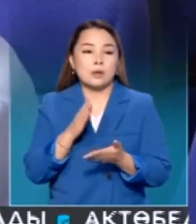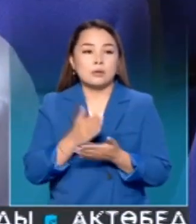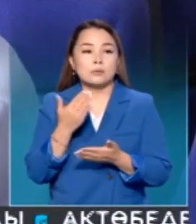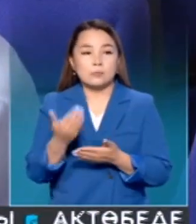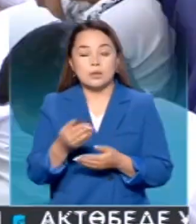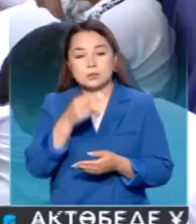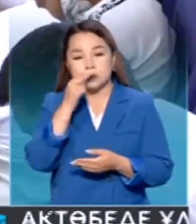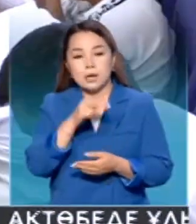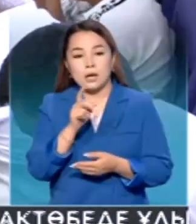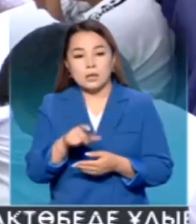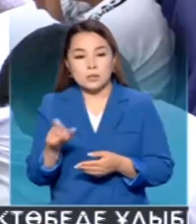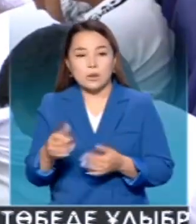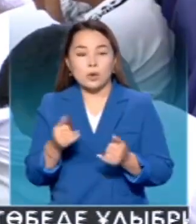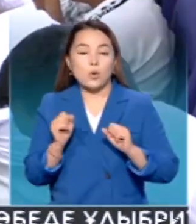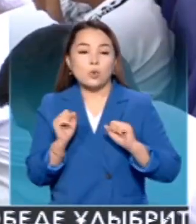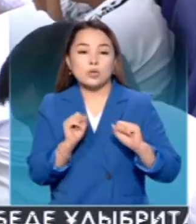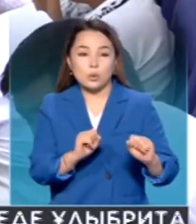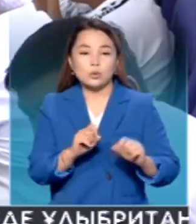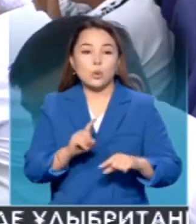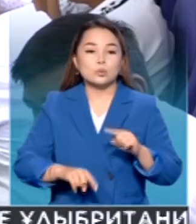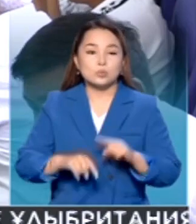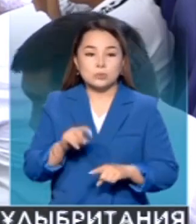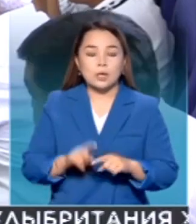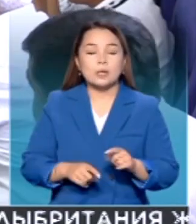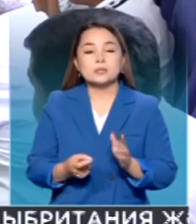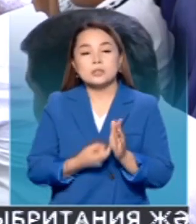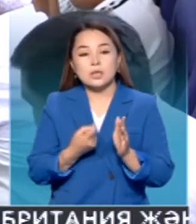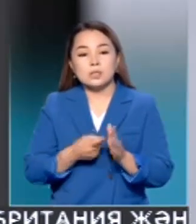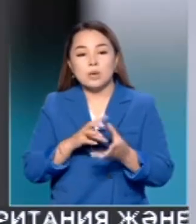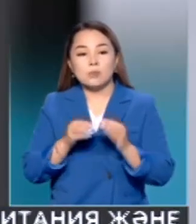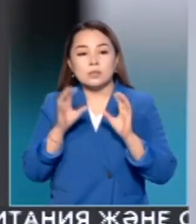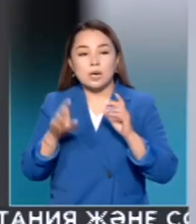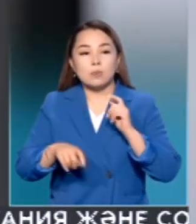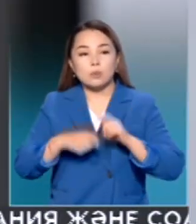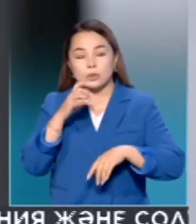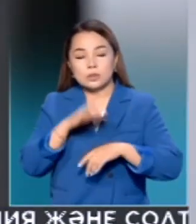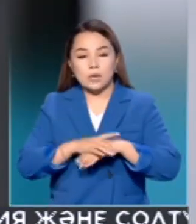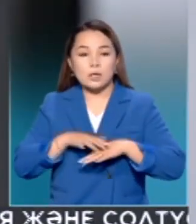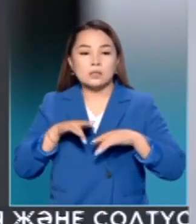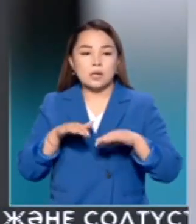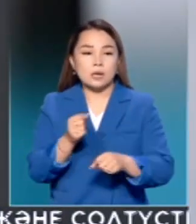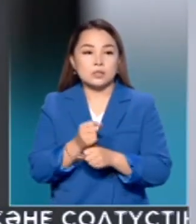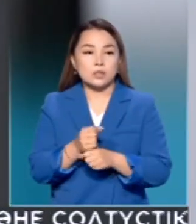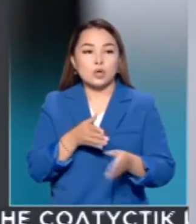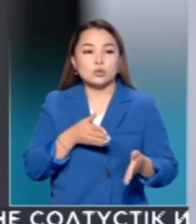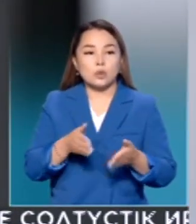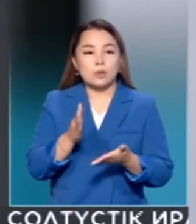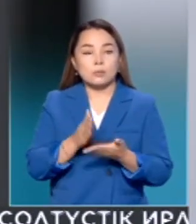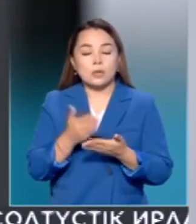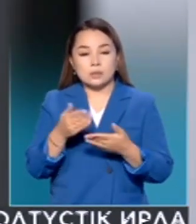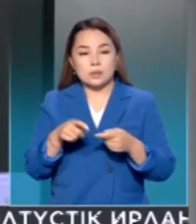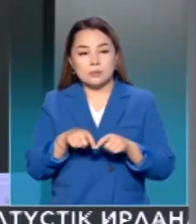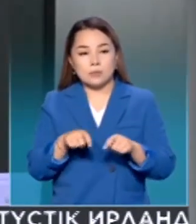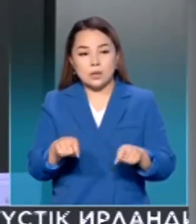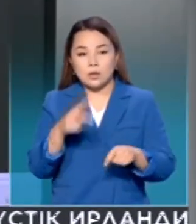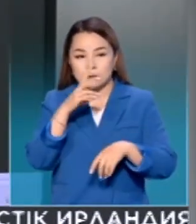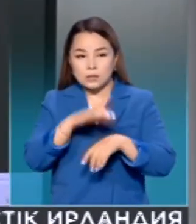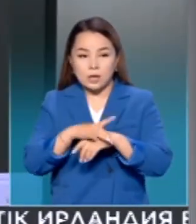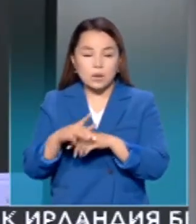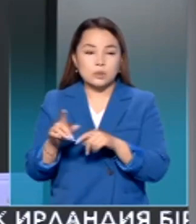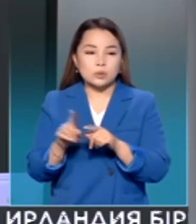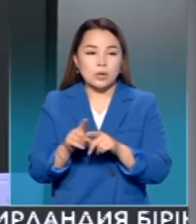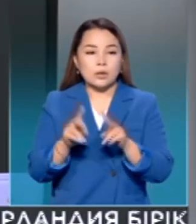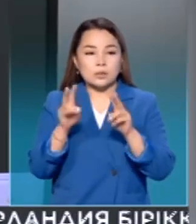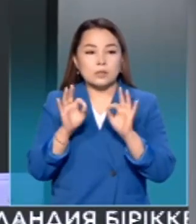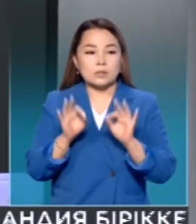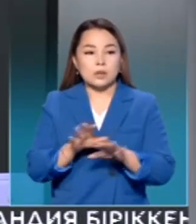Қазір айыпталушылардың қорғаушылары мен туыстары тергеу кезінде заң бұзушылық әрекеттерге жол берілген сараптамалардың дұрыс жүргізілмегенін алға